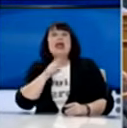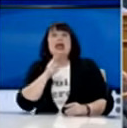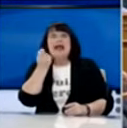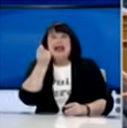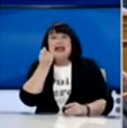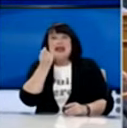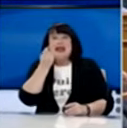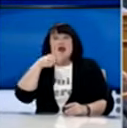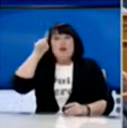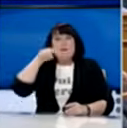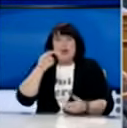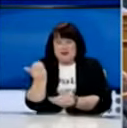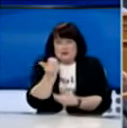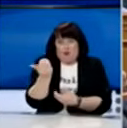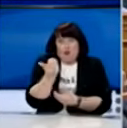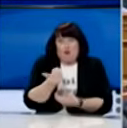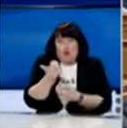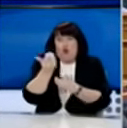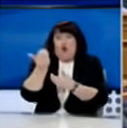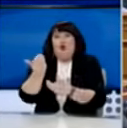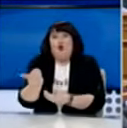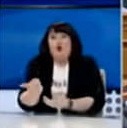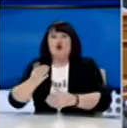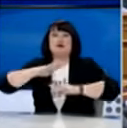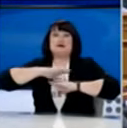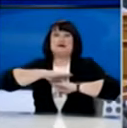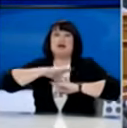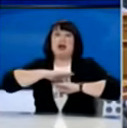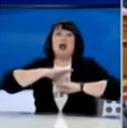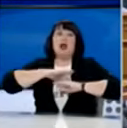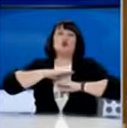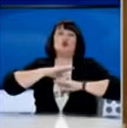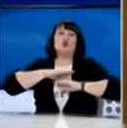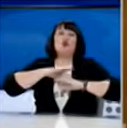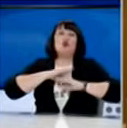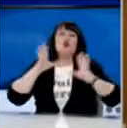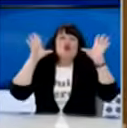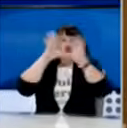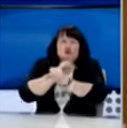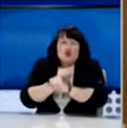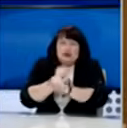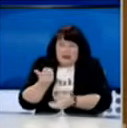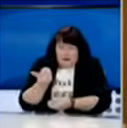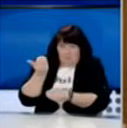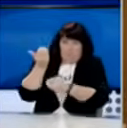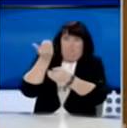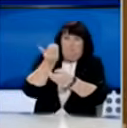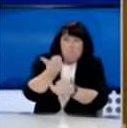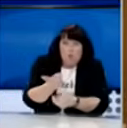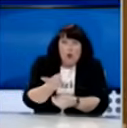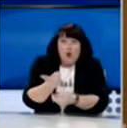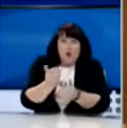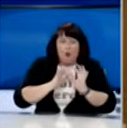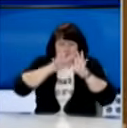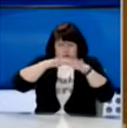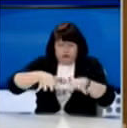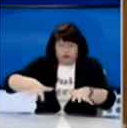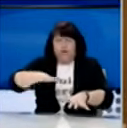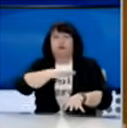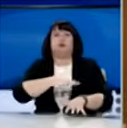λίγο ημερών παιδί της σε έναν στρατιωτικό σε απόλυτο σκοτάδι, σε πλημμυρισμένη